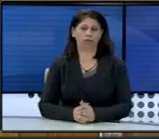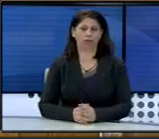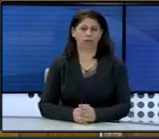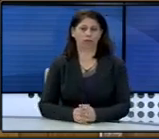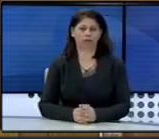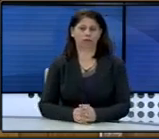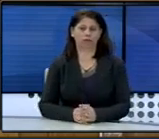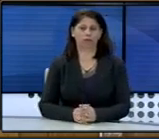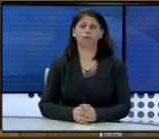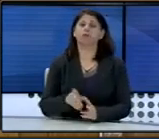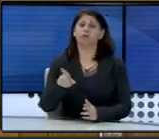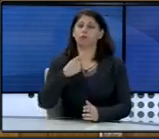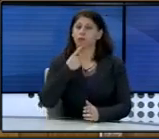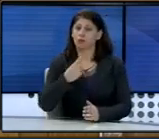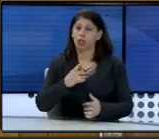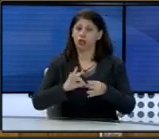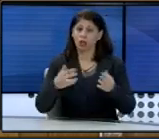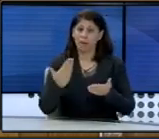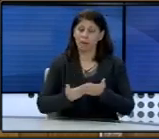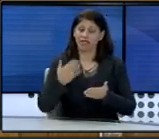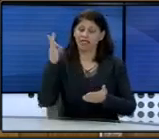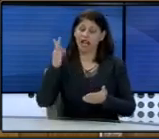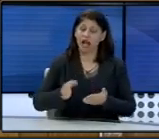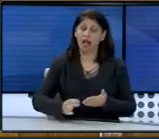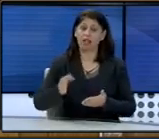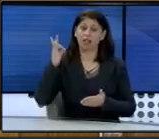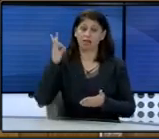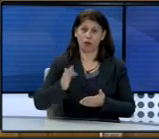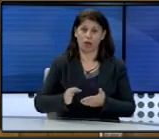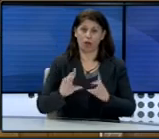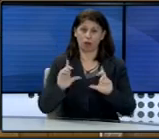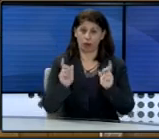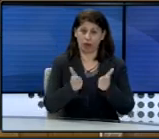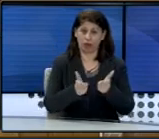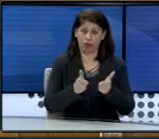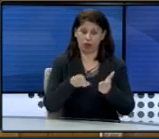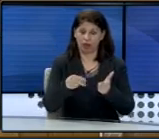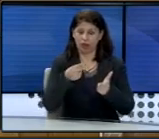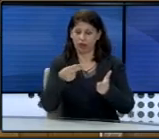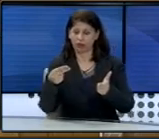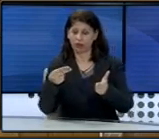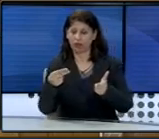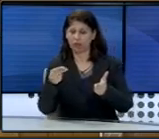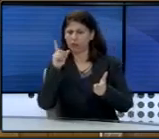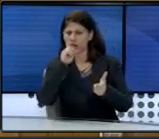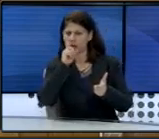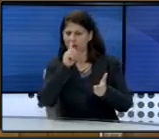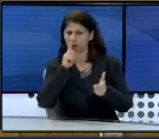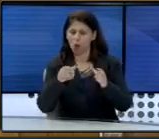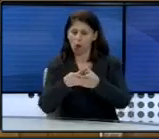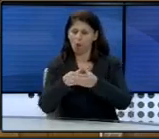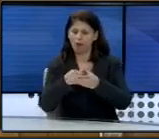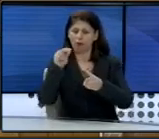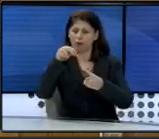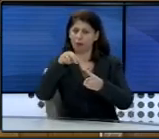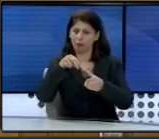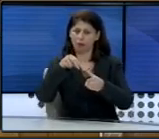ότι η ιστορία απέδειξε πως κάθε φορά που το εθνικό γινόταν αντικείμενο ψεύδους και κομματικής